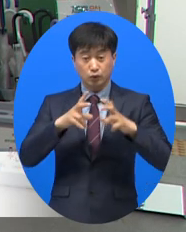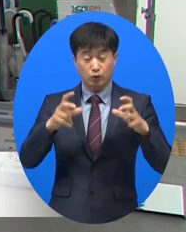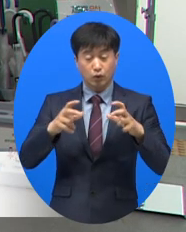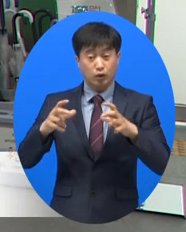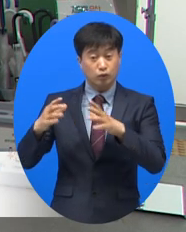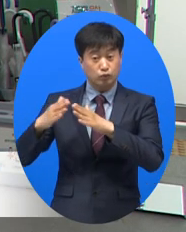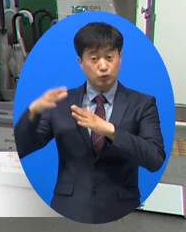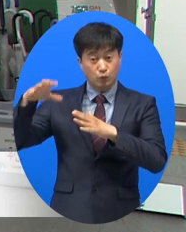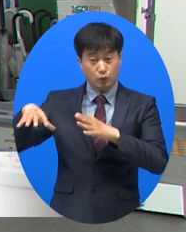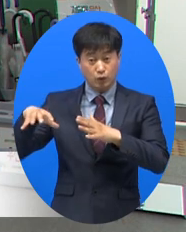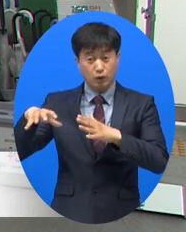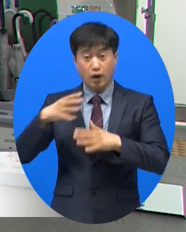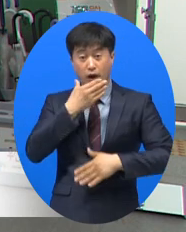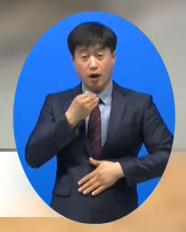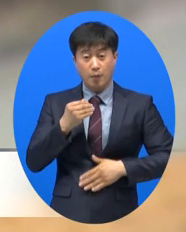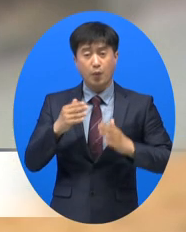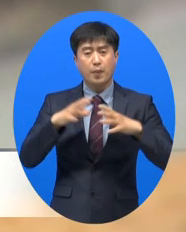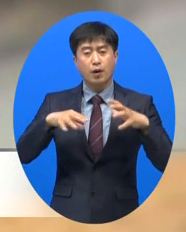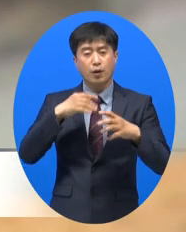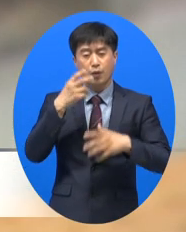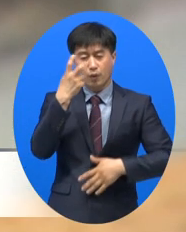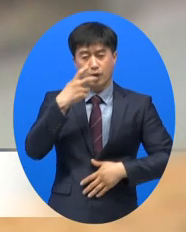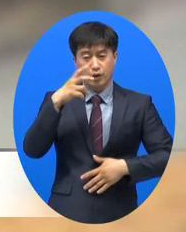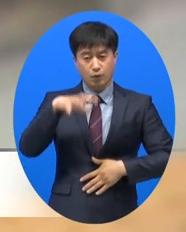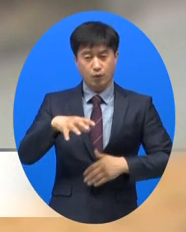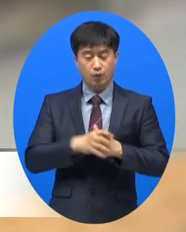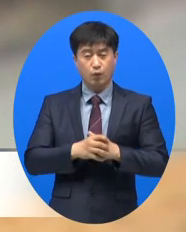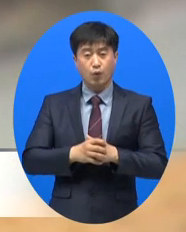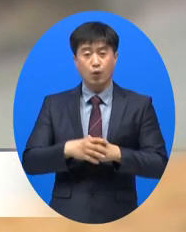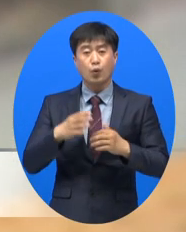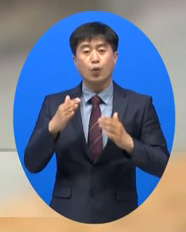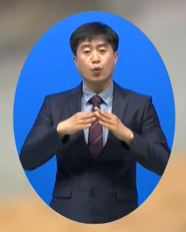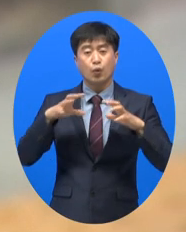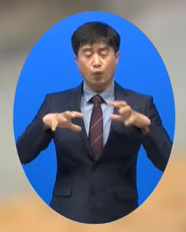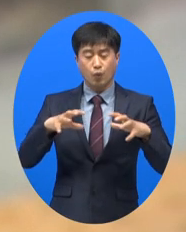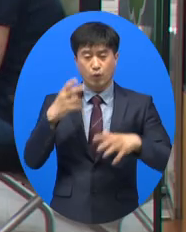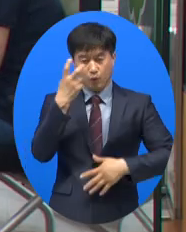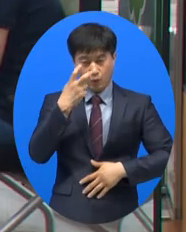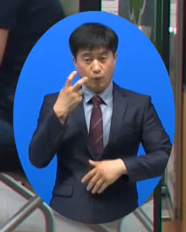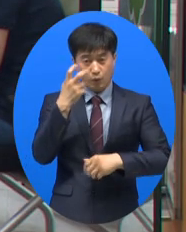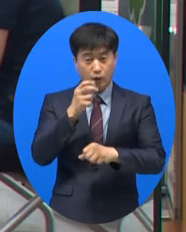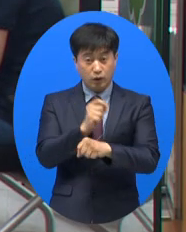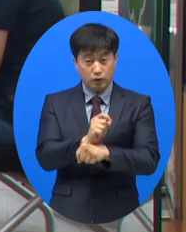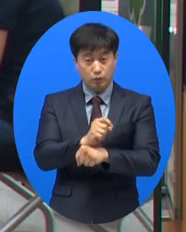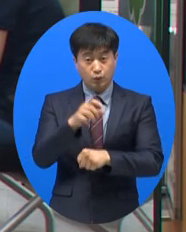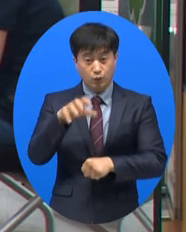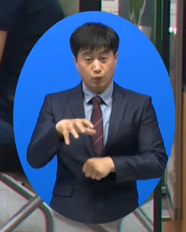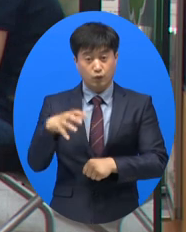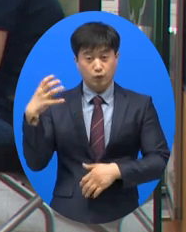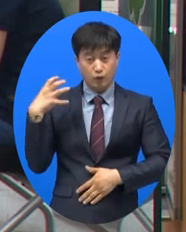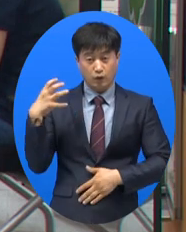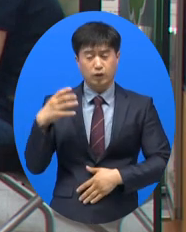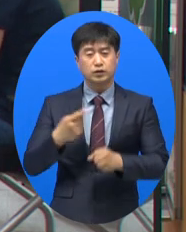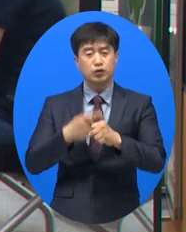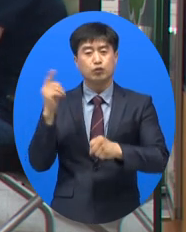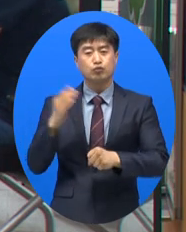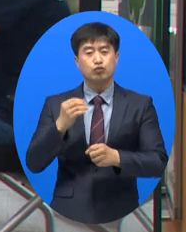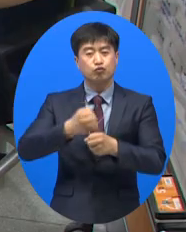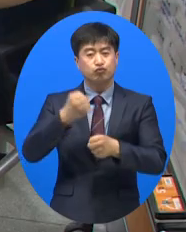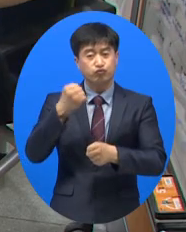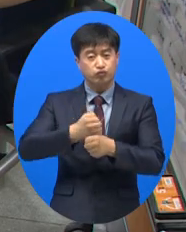성남시 수 탈까 위치한 경계 목말 관리소 입니다 동네 관리사무소의 역할을 톡톡히 하는 것은 지난해부터 우산 수리 를